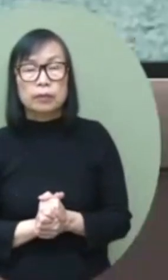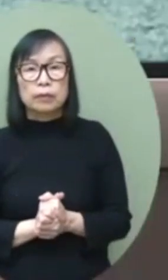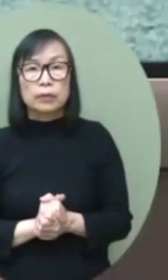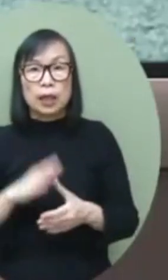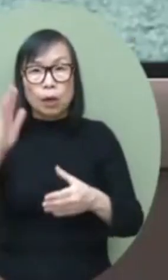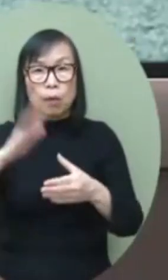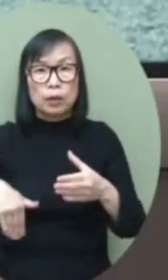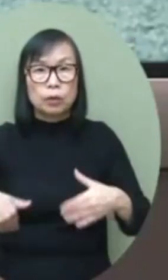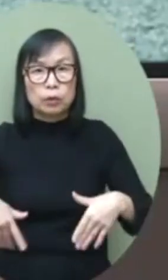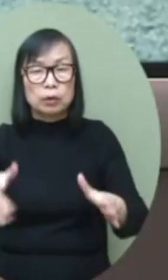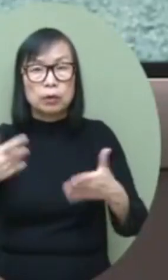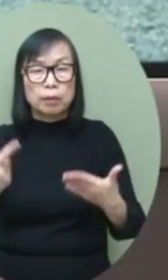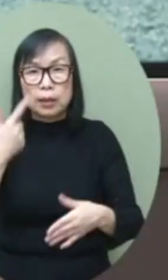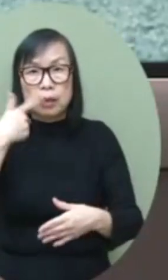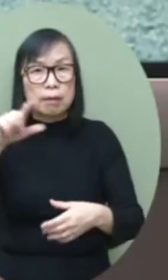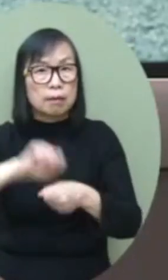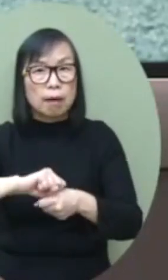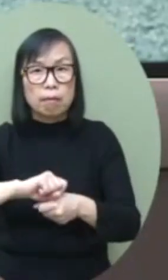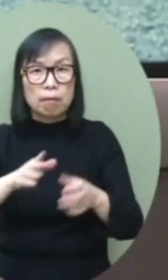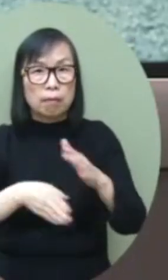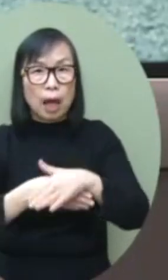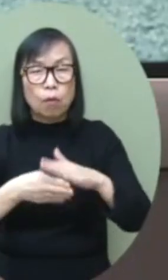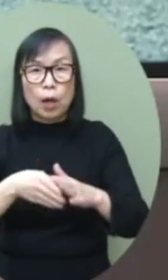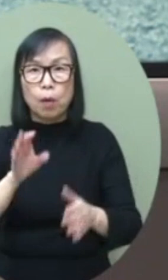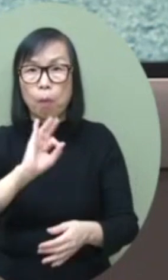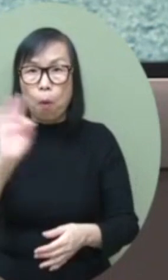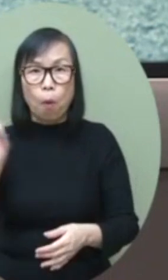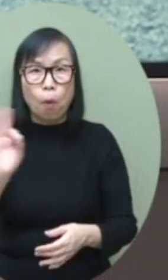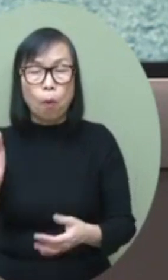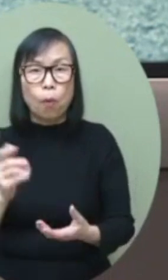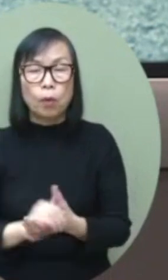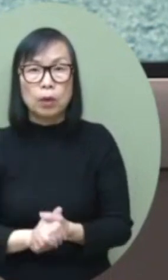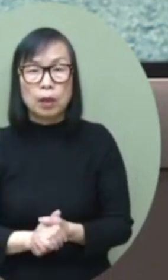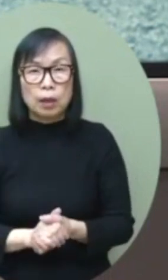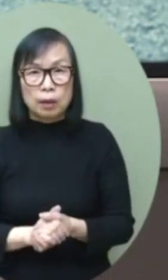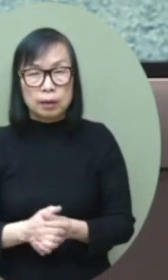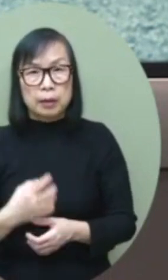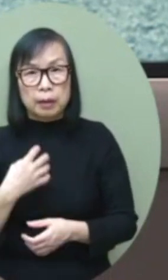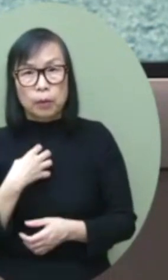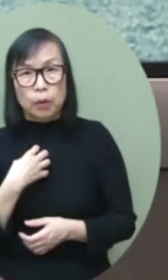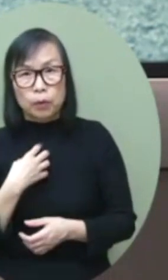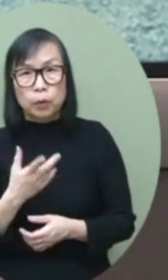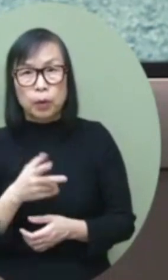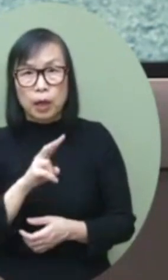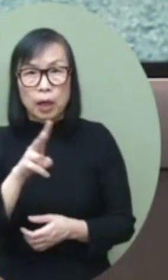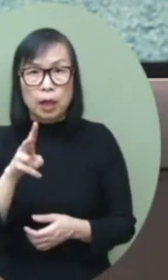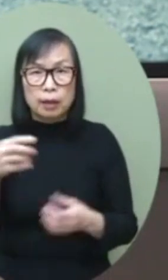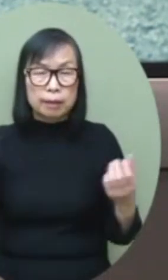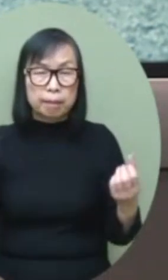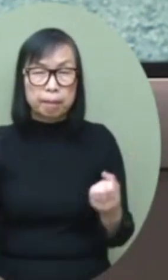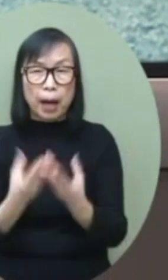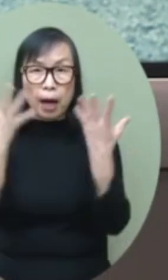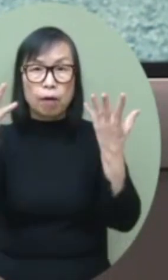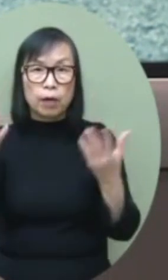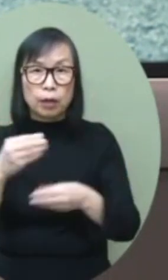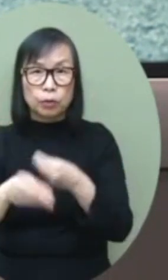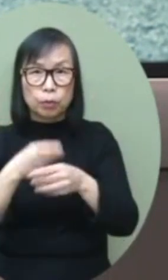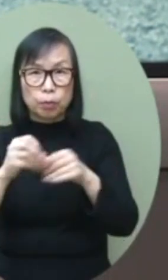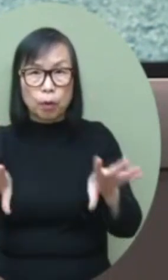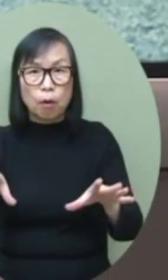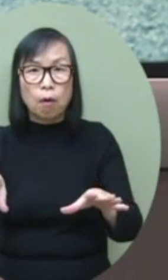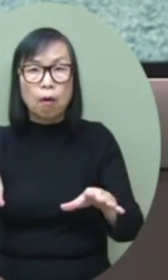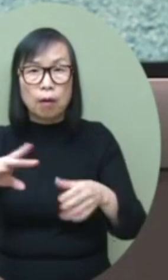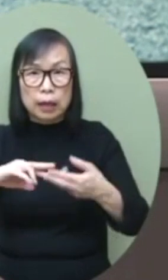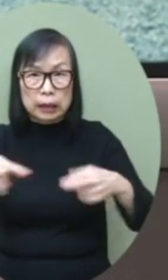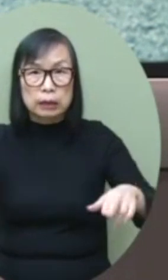葵涌我哋今日都冇新增嘅單位個案啦，嚇，咁睇落都係即係嗰個大爆發嗰個傳播鏈應該係切